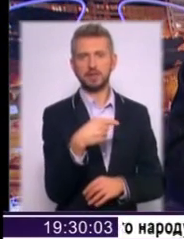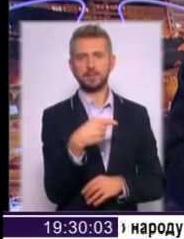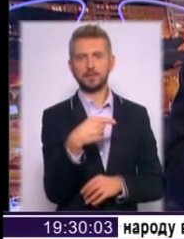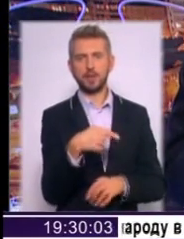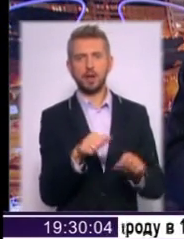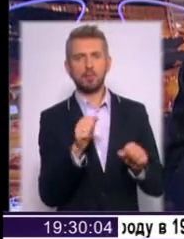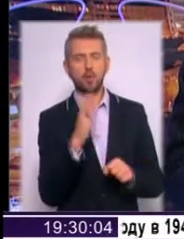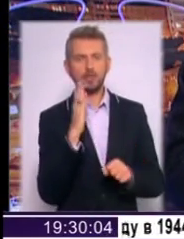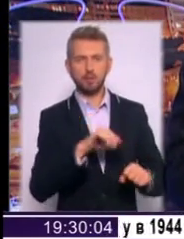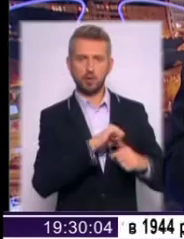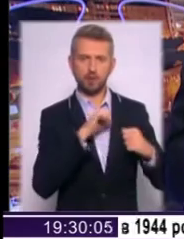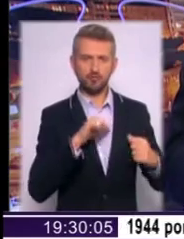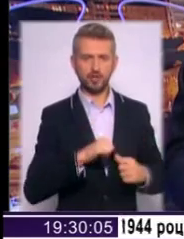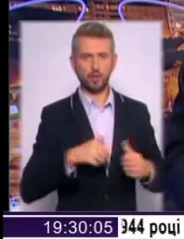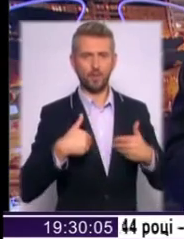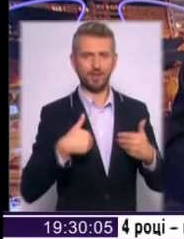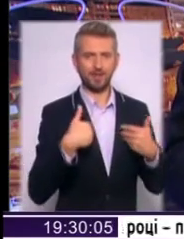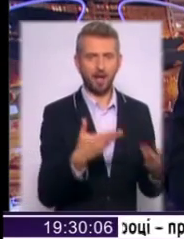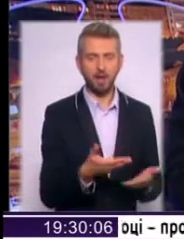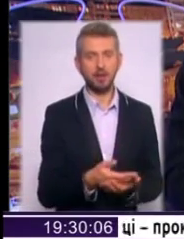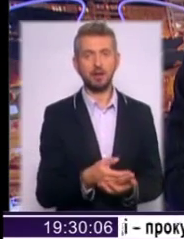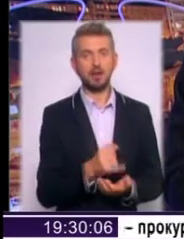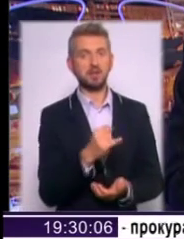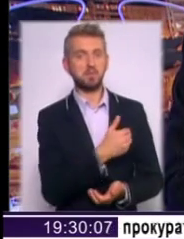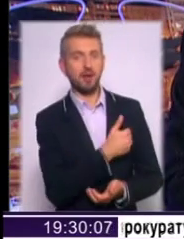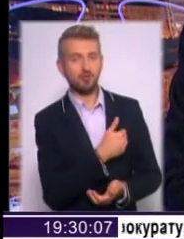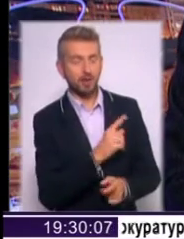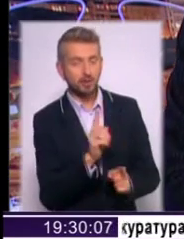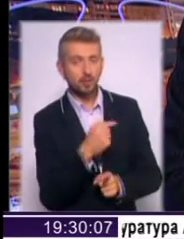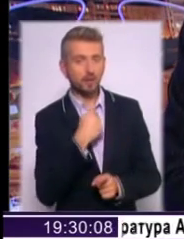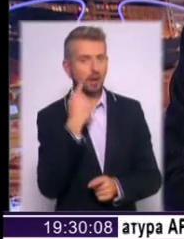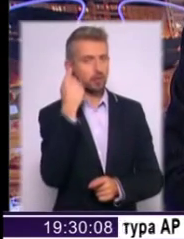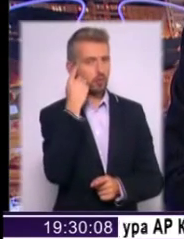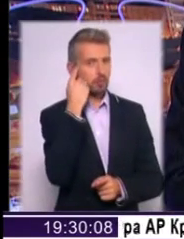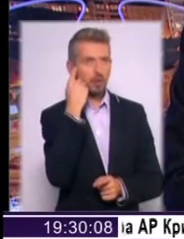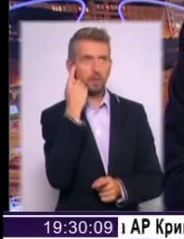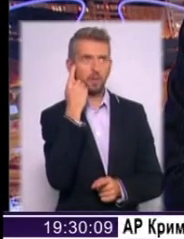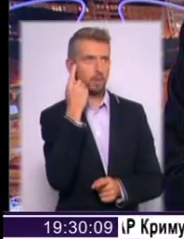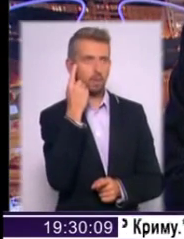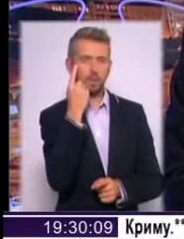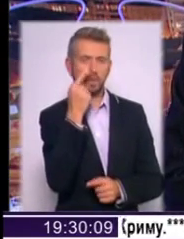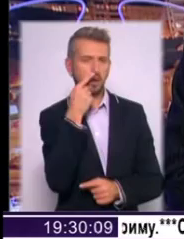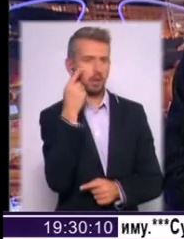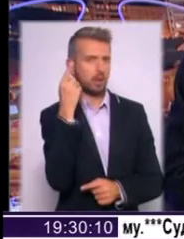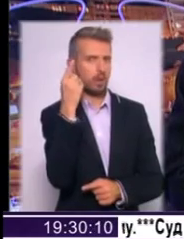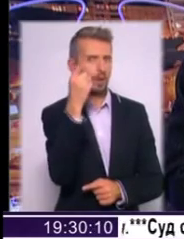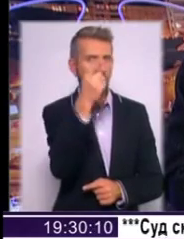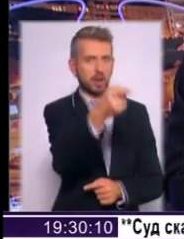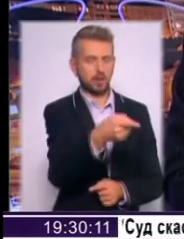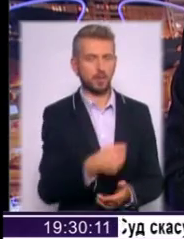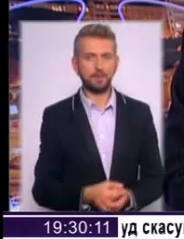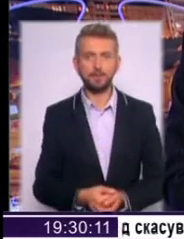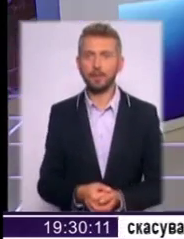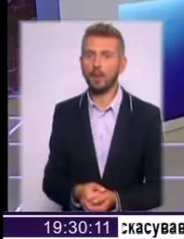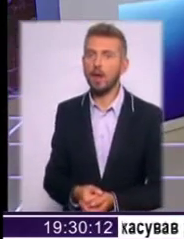можна буде щиро вітати там і бажати, і бажати щось, я думаю, що до цього... Я думаю, що до цього ще дуже далеко. Зрозуміло. А